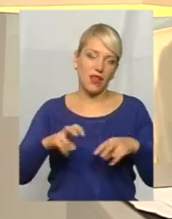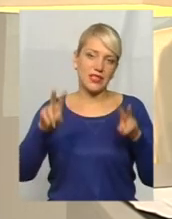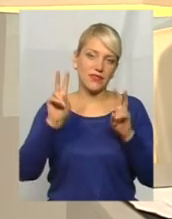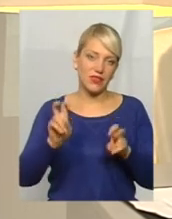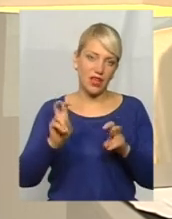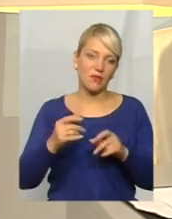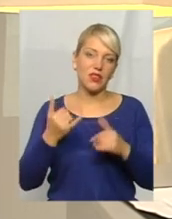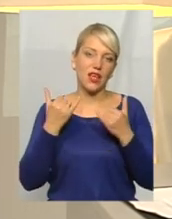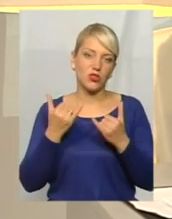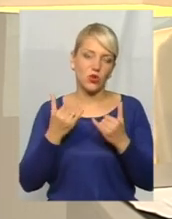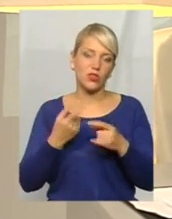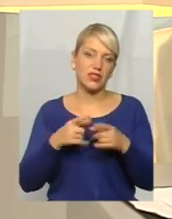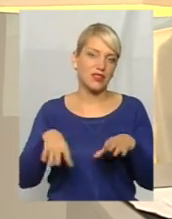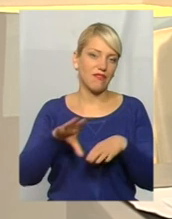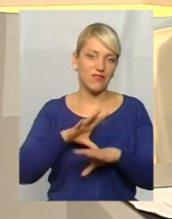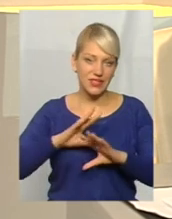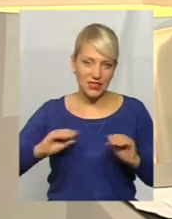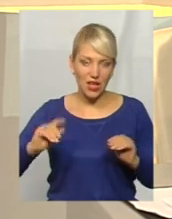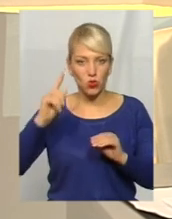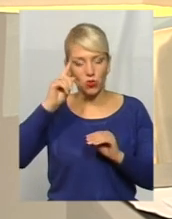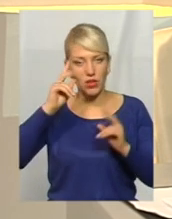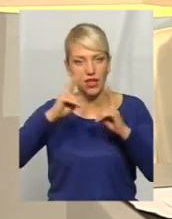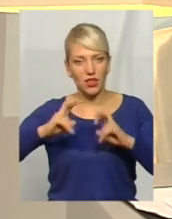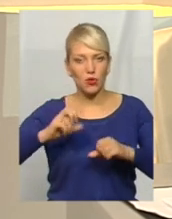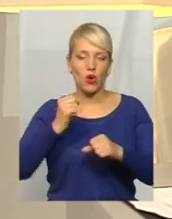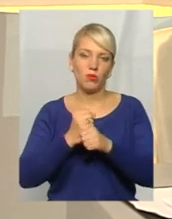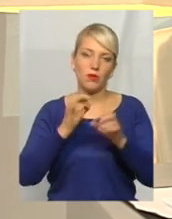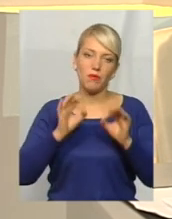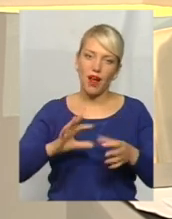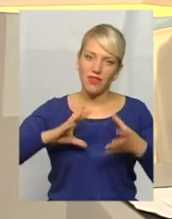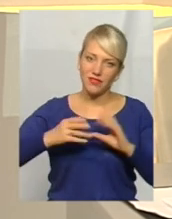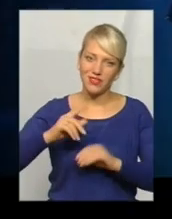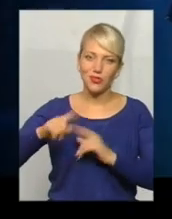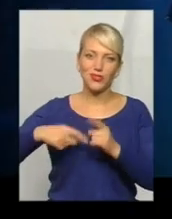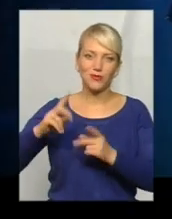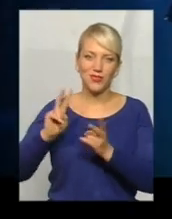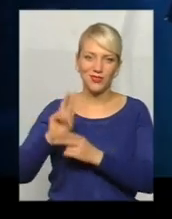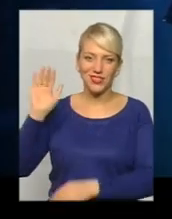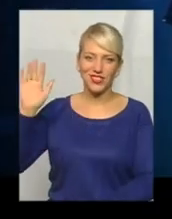На сьогодні це все. Думайте, аналізуйте, робіть правильні висновки. Побачимось.